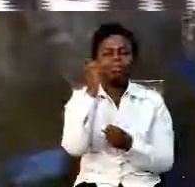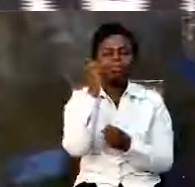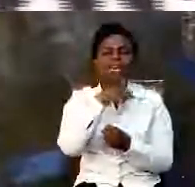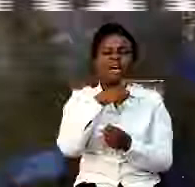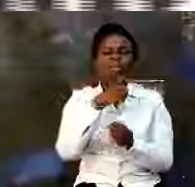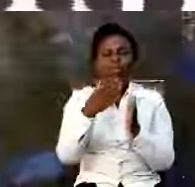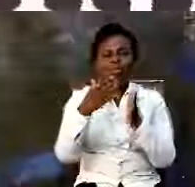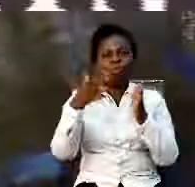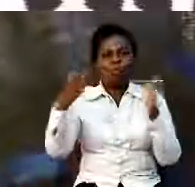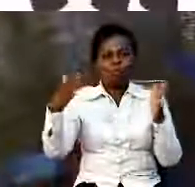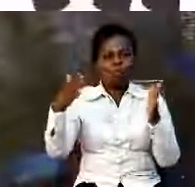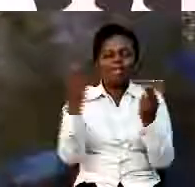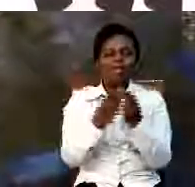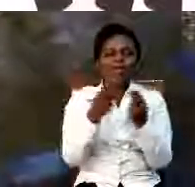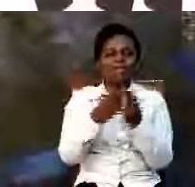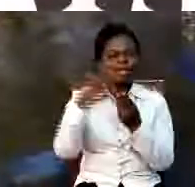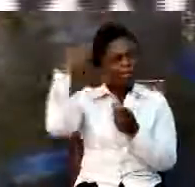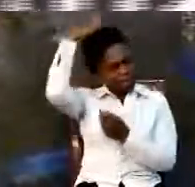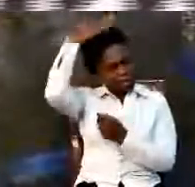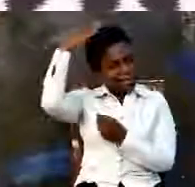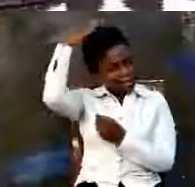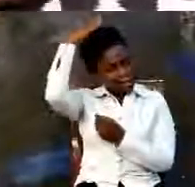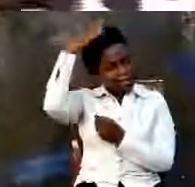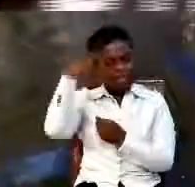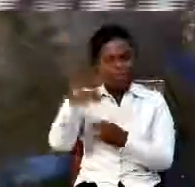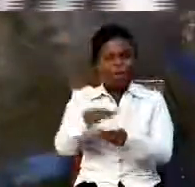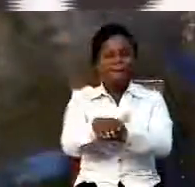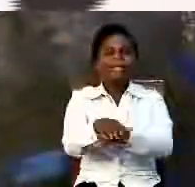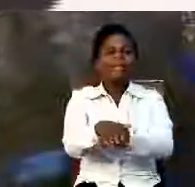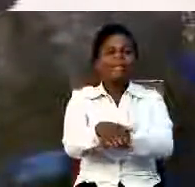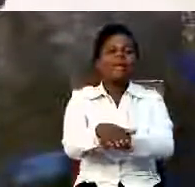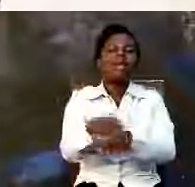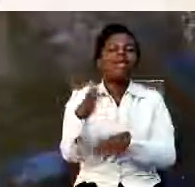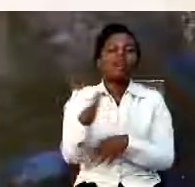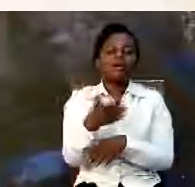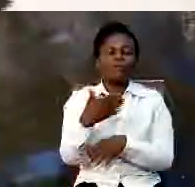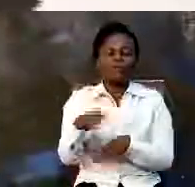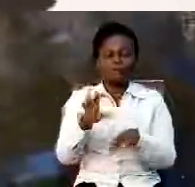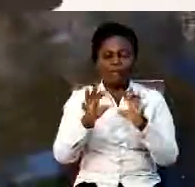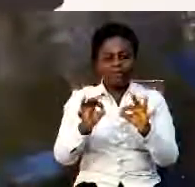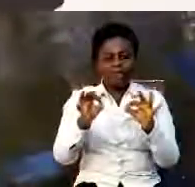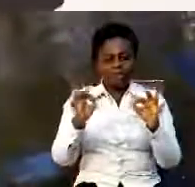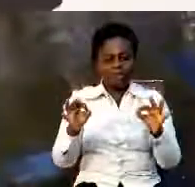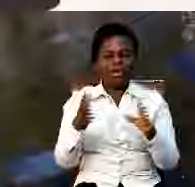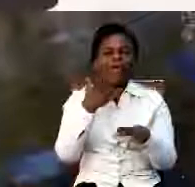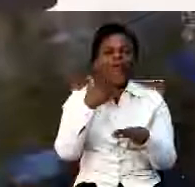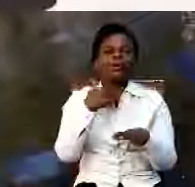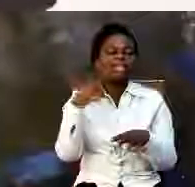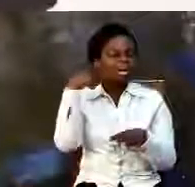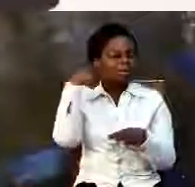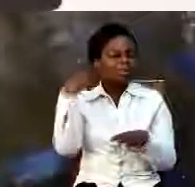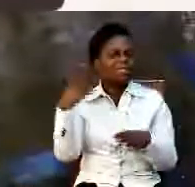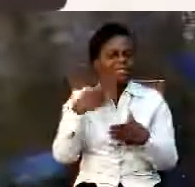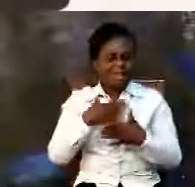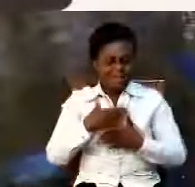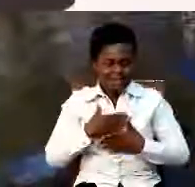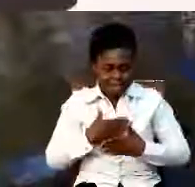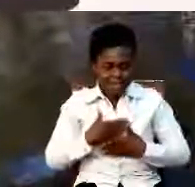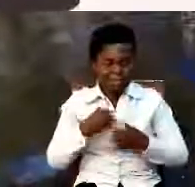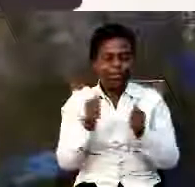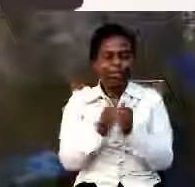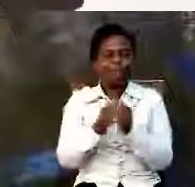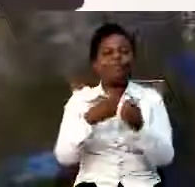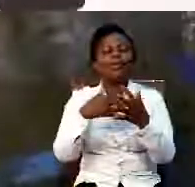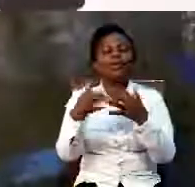mlima Kilimanjaro, Bwana asifiwe sana, wale samaki waliopikwa. Wanataka kusikia asante kwa mambo